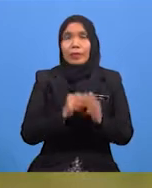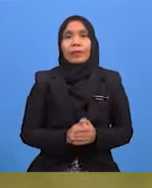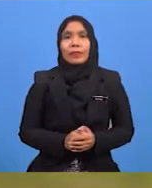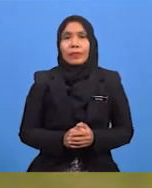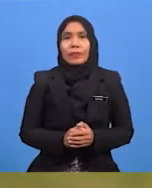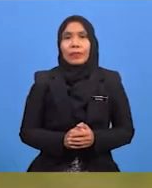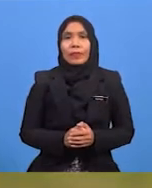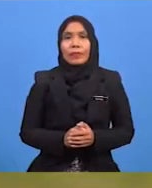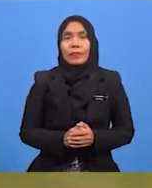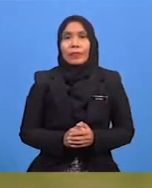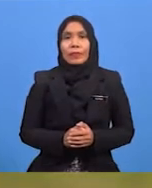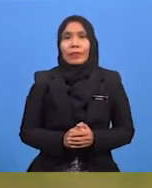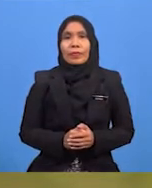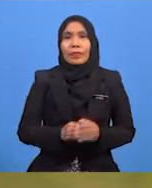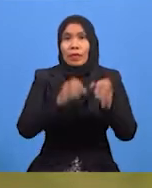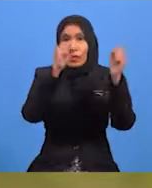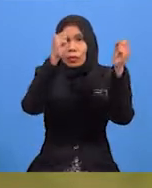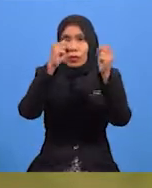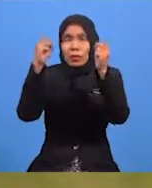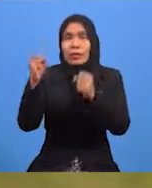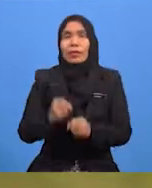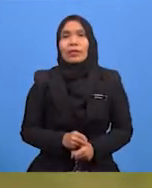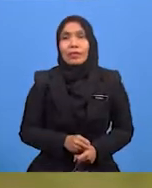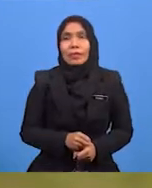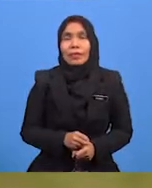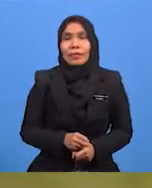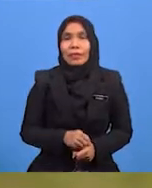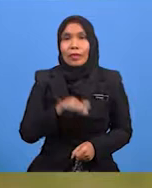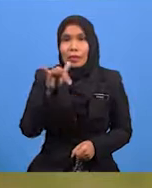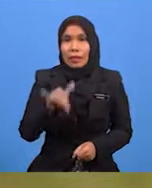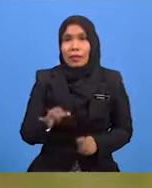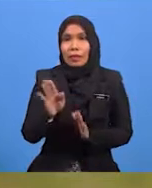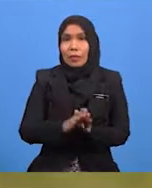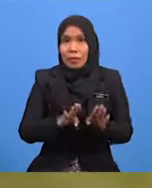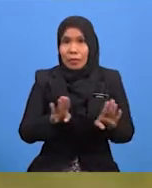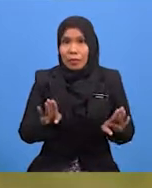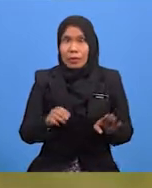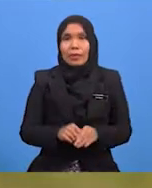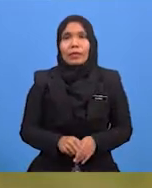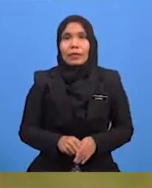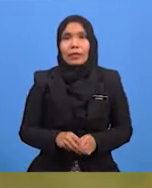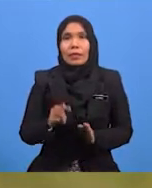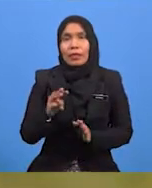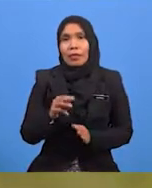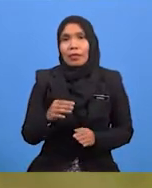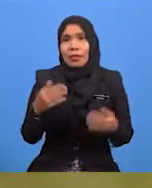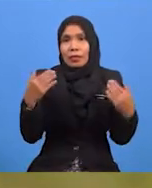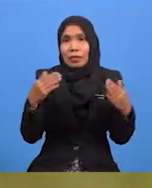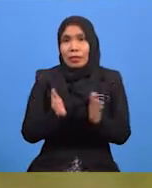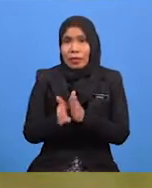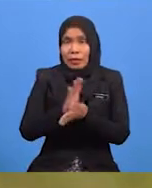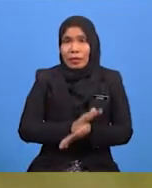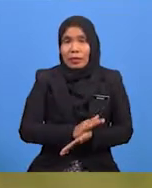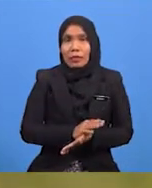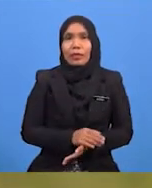sebab suasana dan persekitaran yang berbeza menimbulkan kerisauan dalam